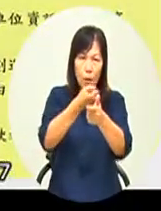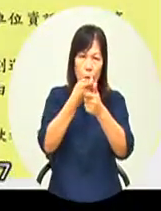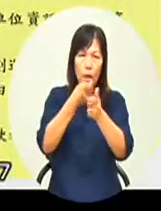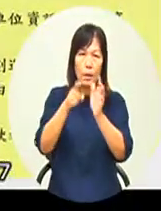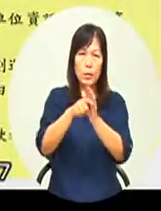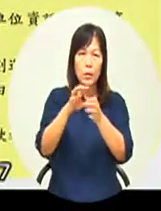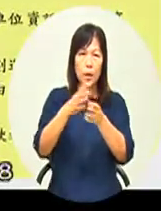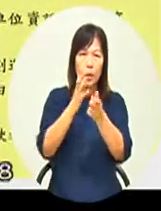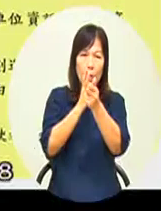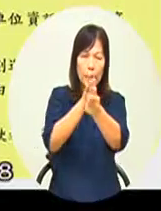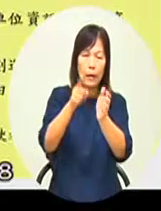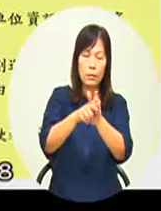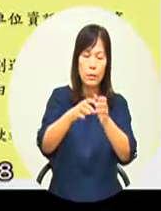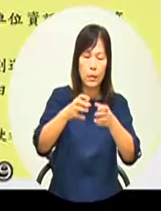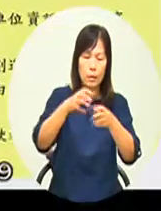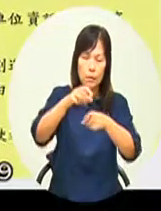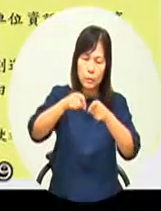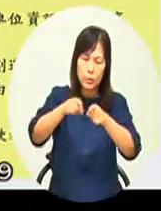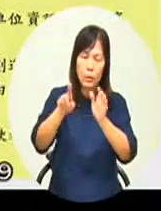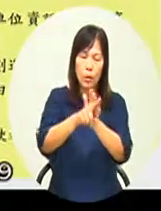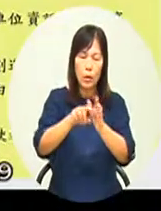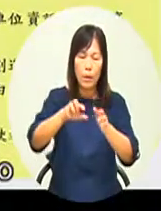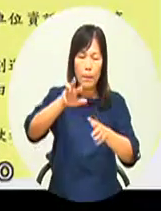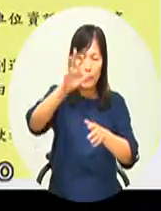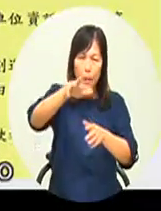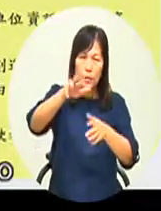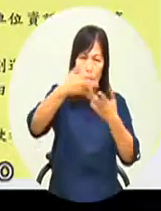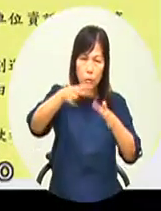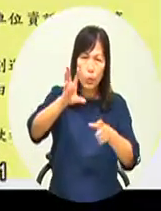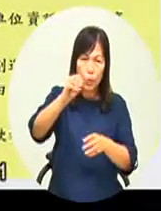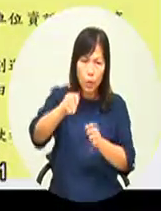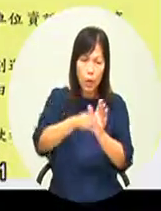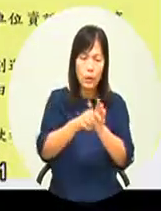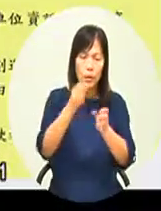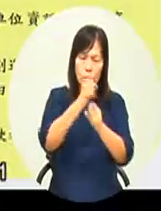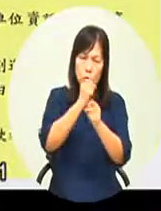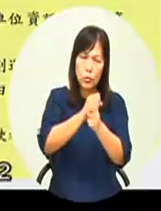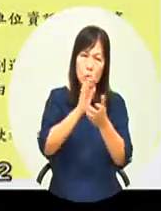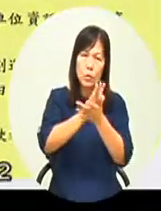有8559万，可是执行却被